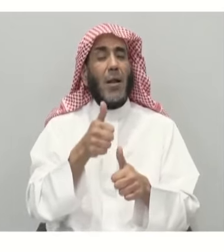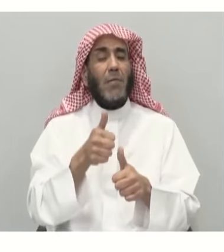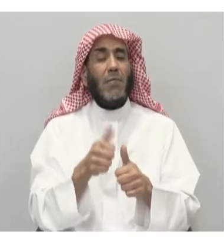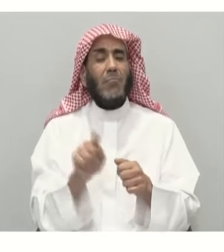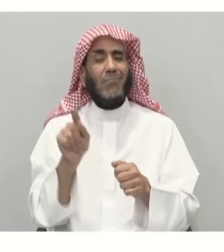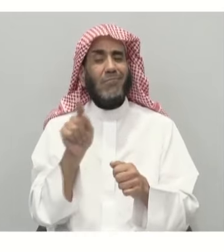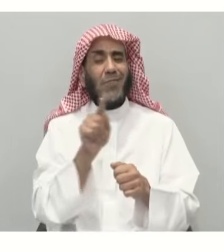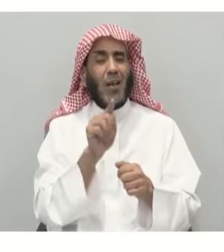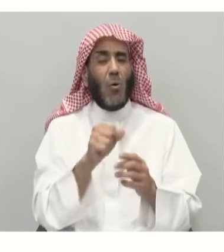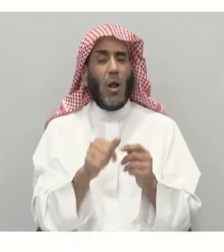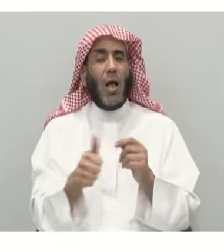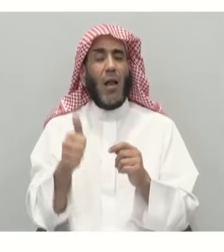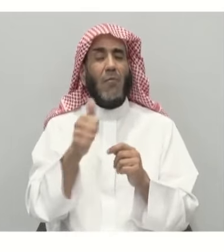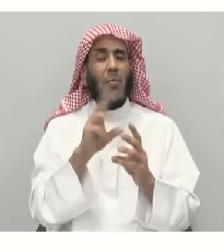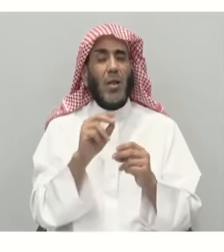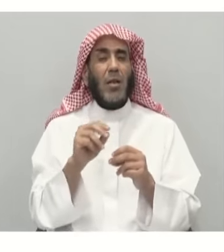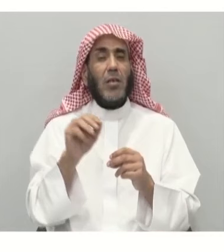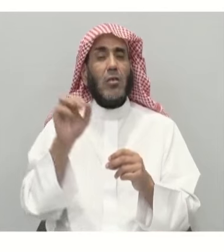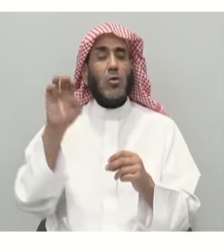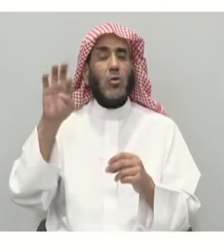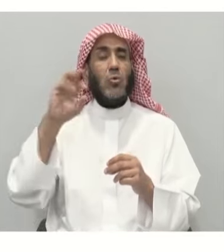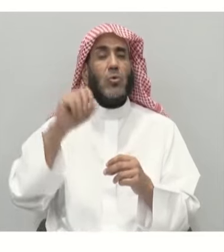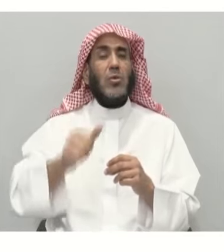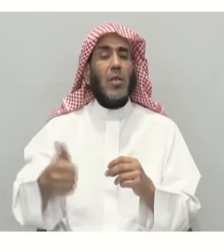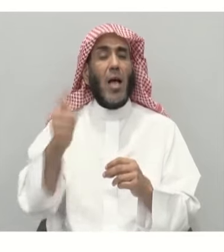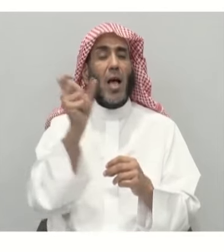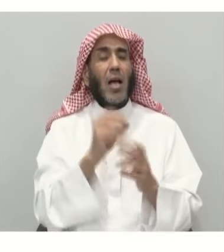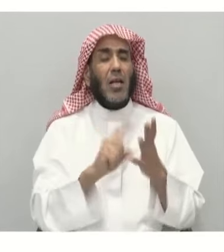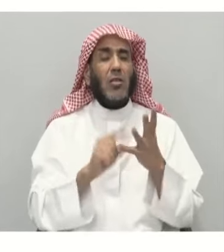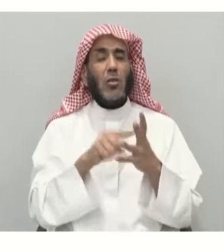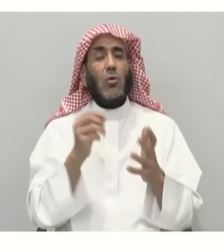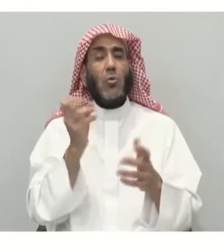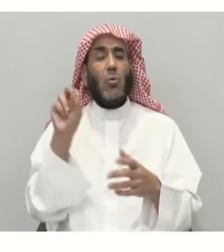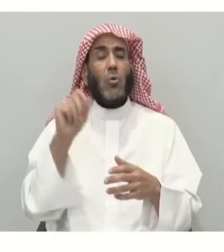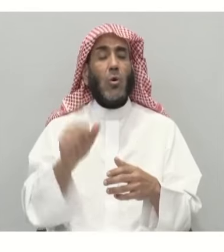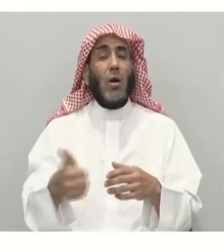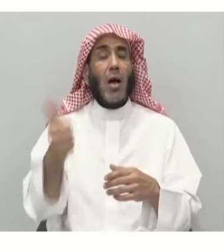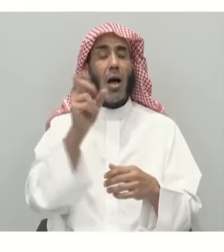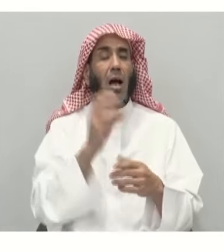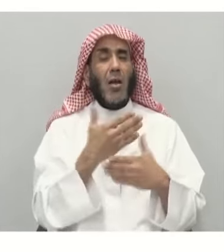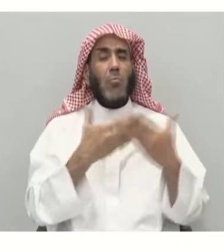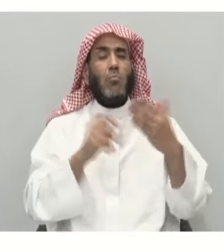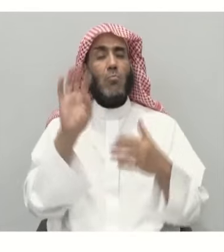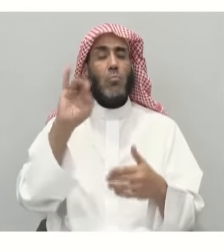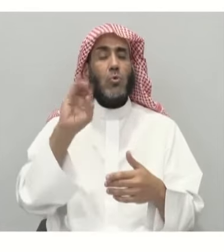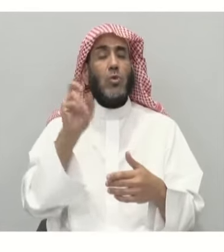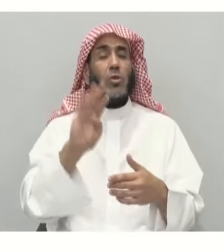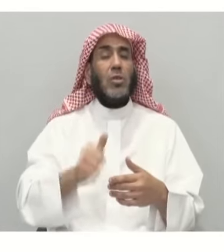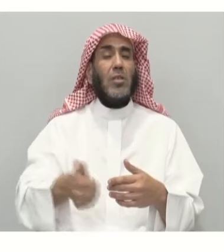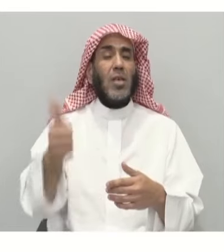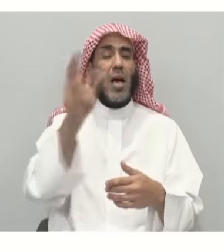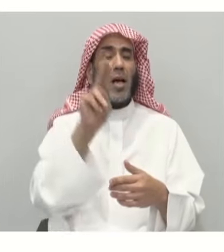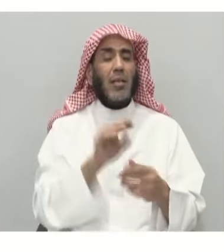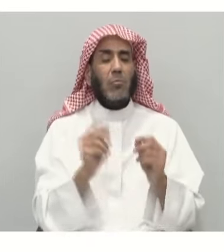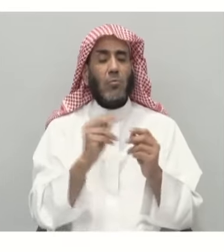السطر او على الف مثل جزءان قران منشات الاصل ثم بين كيف تكتب كما ترى